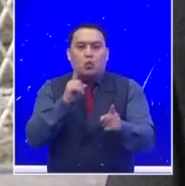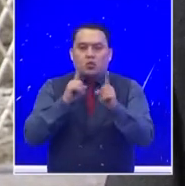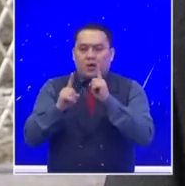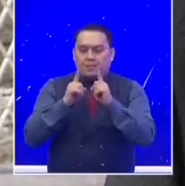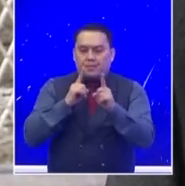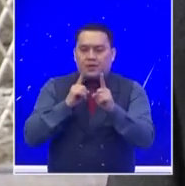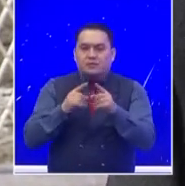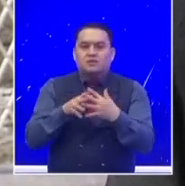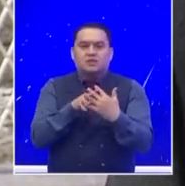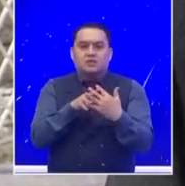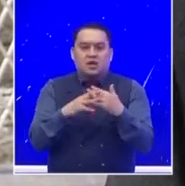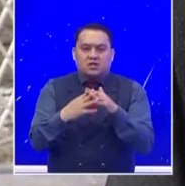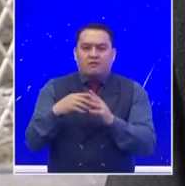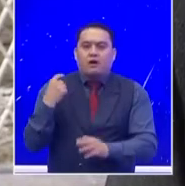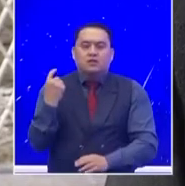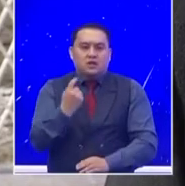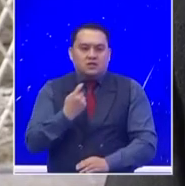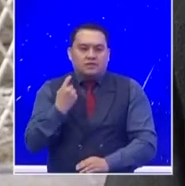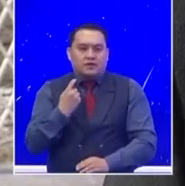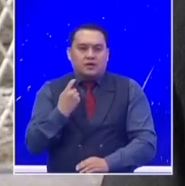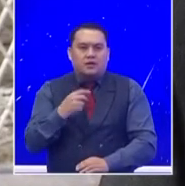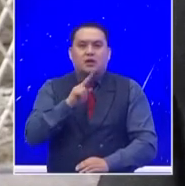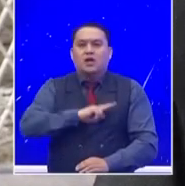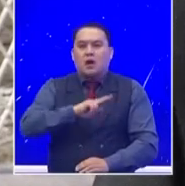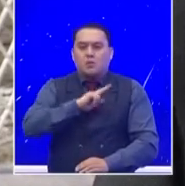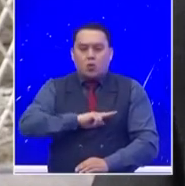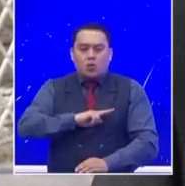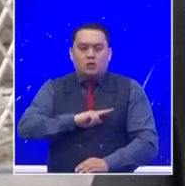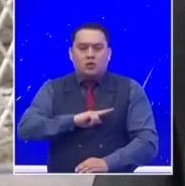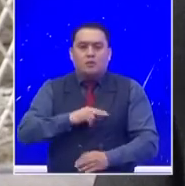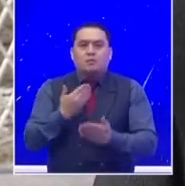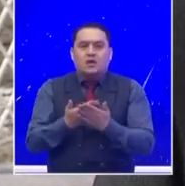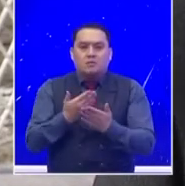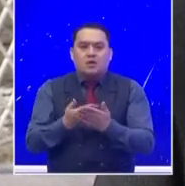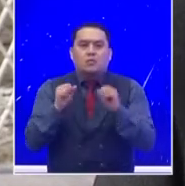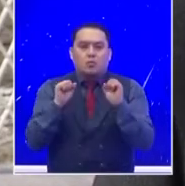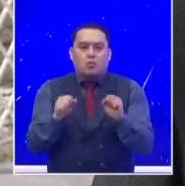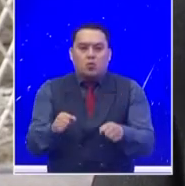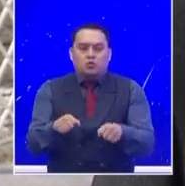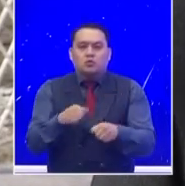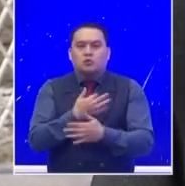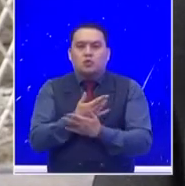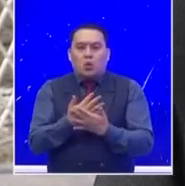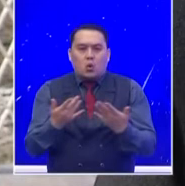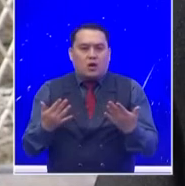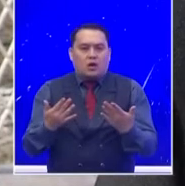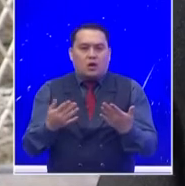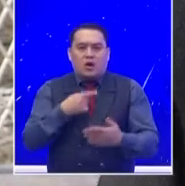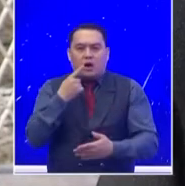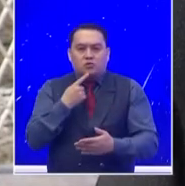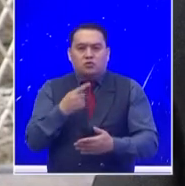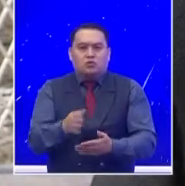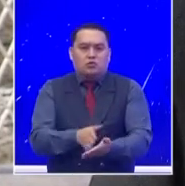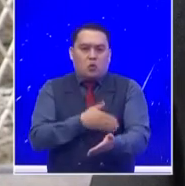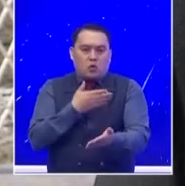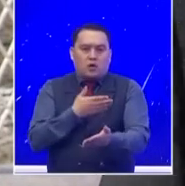вот сельскому хозяйству. Такие работы, вот такие примеры можно привести сотни и говорить очень